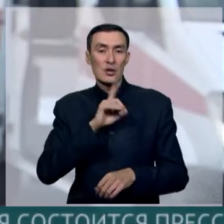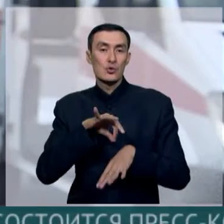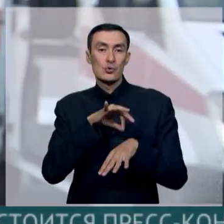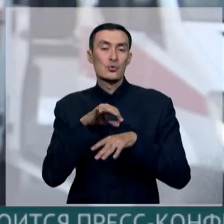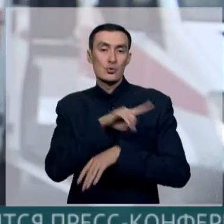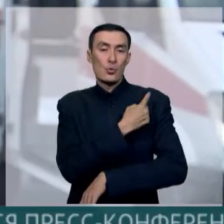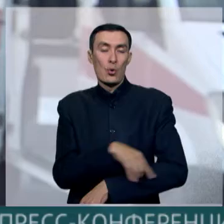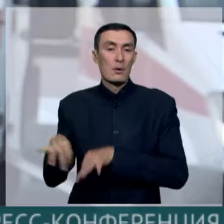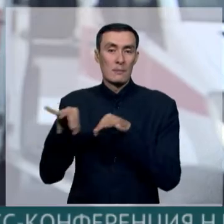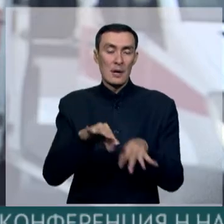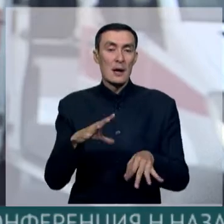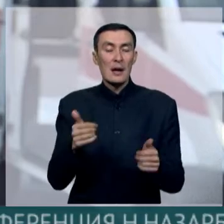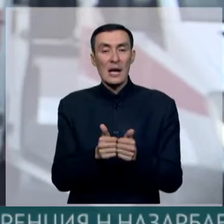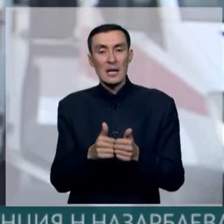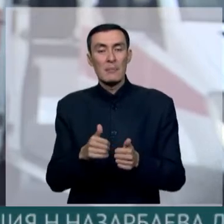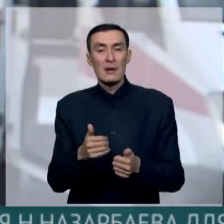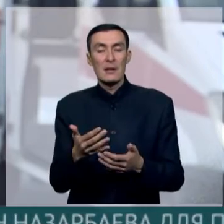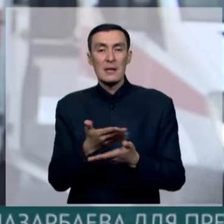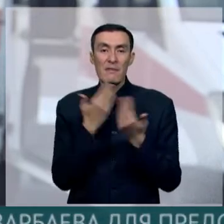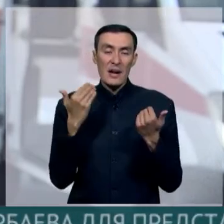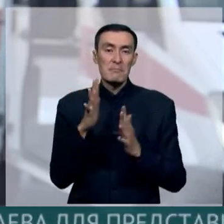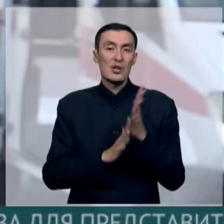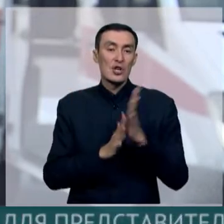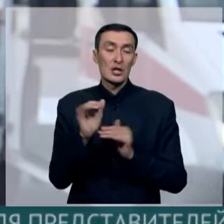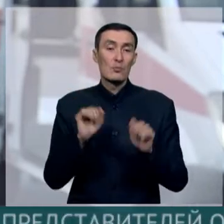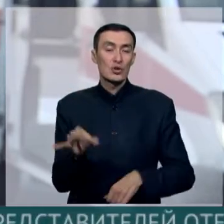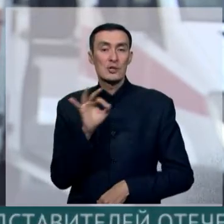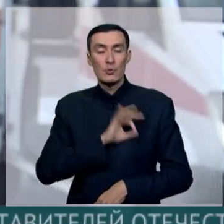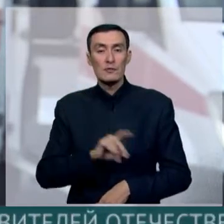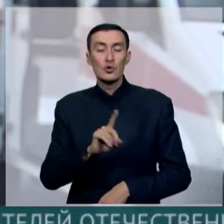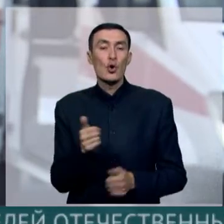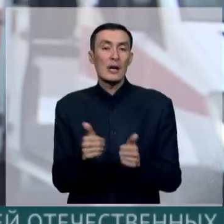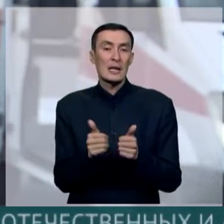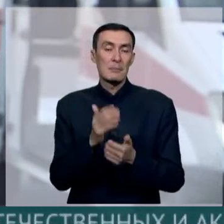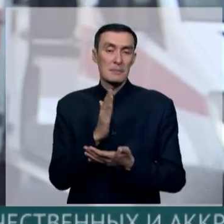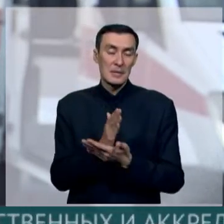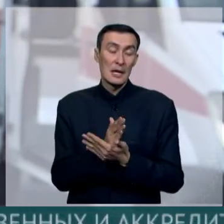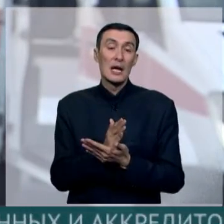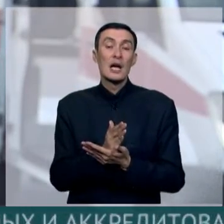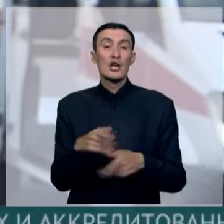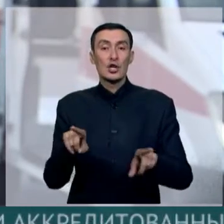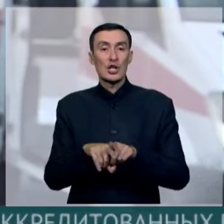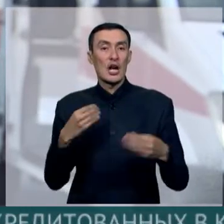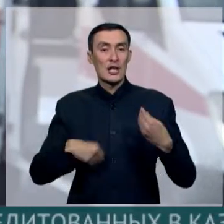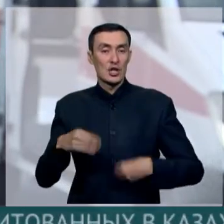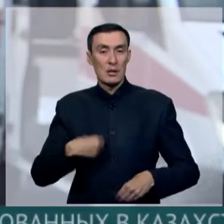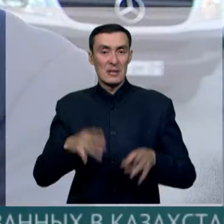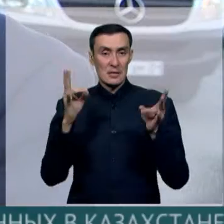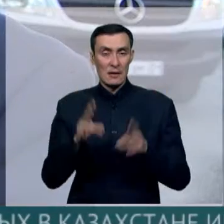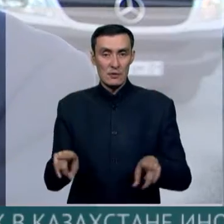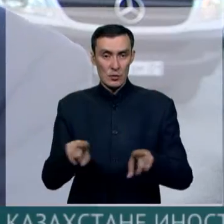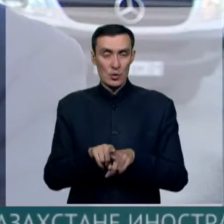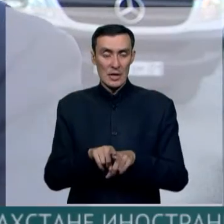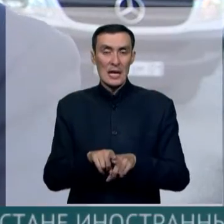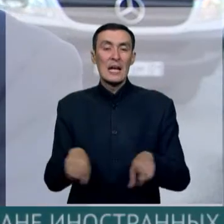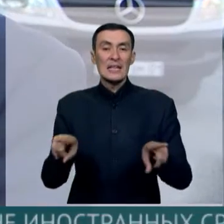всегда бывает рядом с нами аптечки, перчаток, да, мы можем использовать подручные материалы. Также и сама одежда пострадавшего самого.